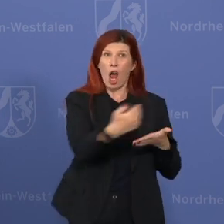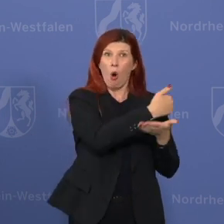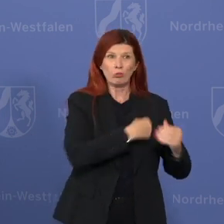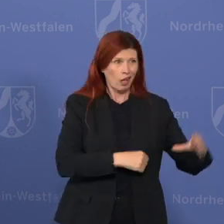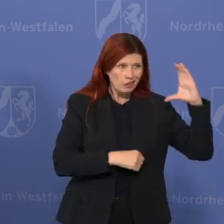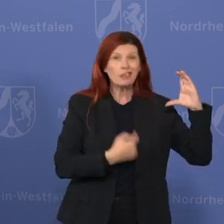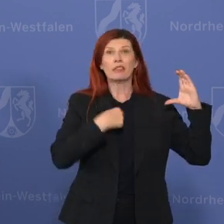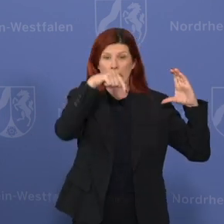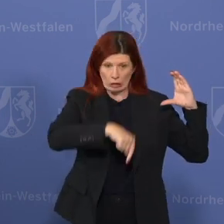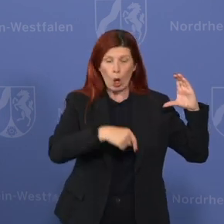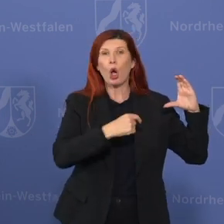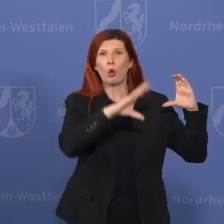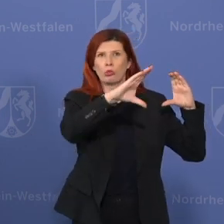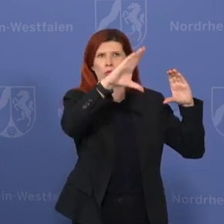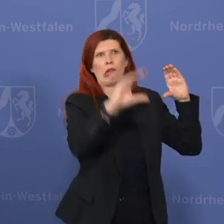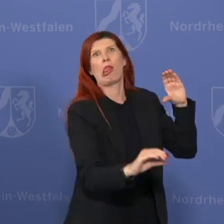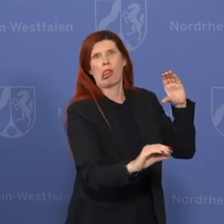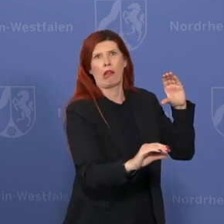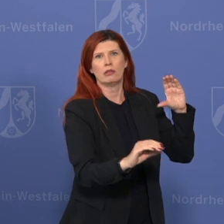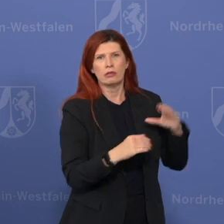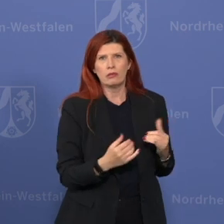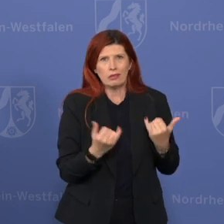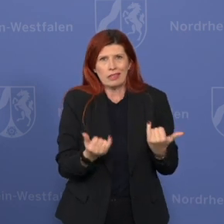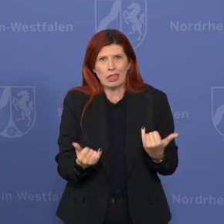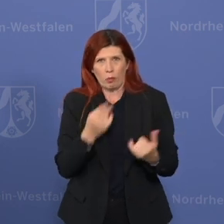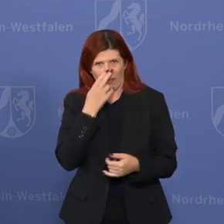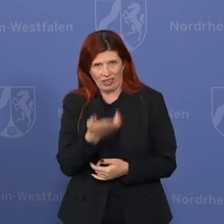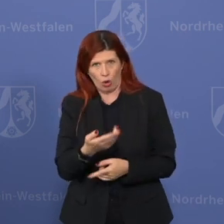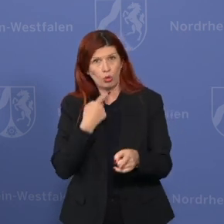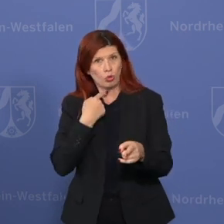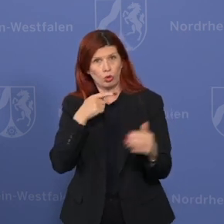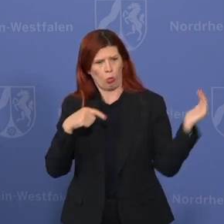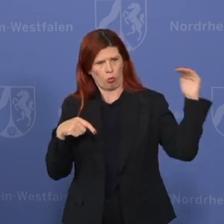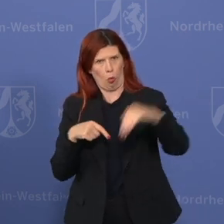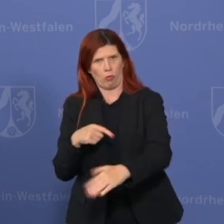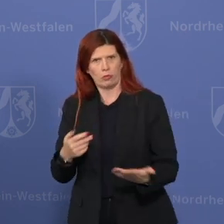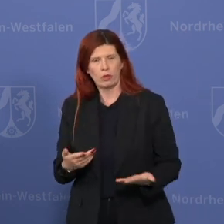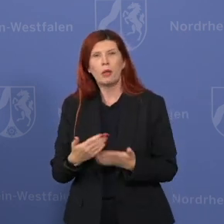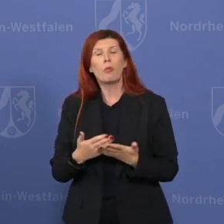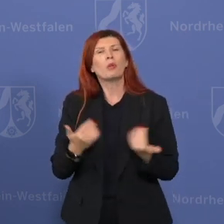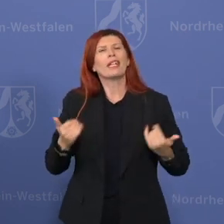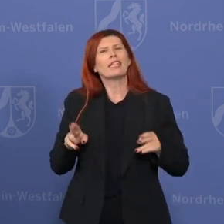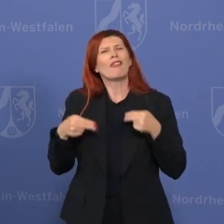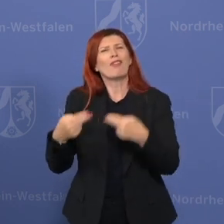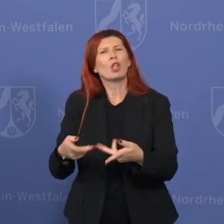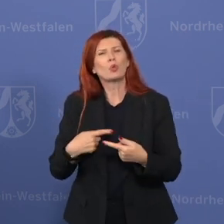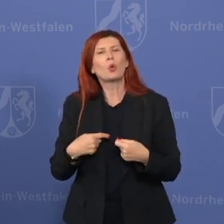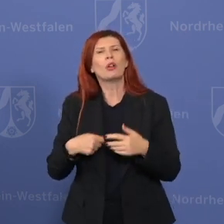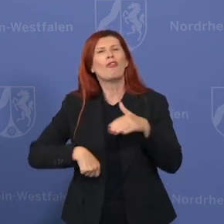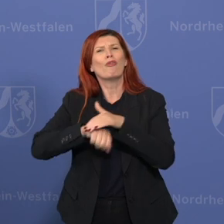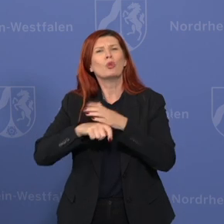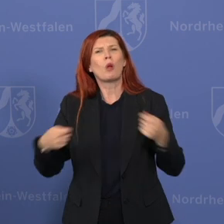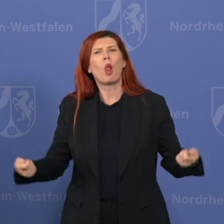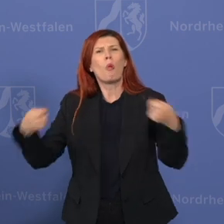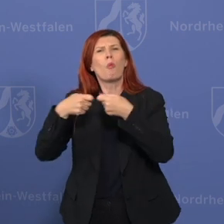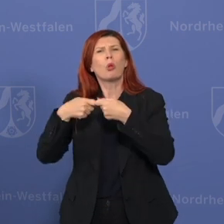diesem Zusammenhang, gerade was Stimmungsumschwung angeht, wenn die Bundesliga wieder ins Geschäft käme? Wäre das ein Faktor,